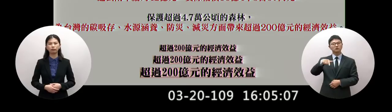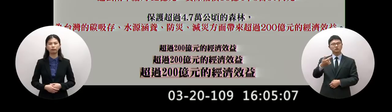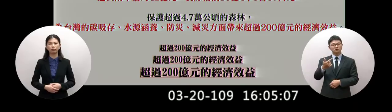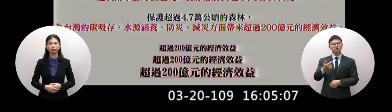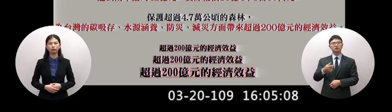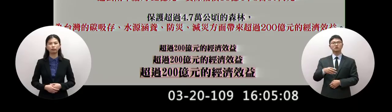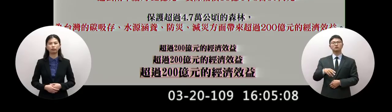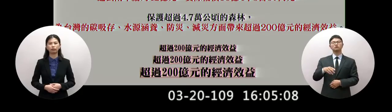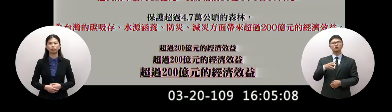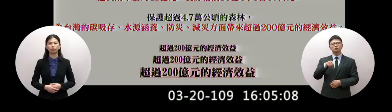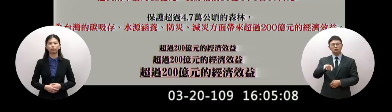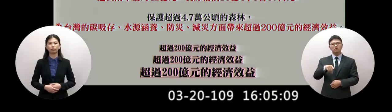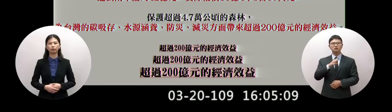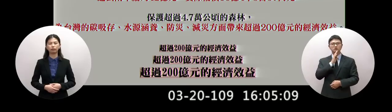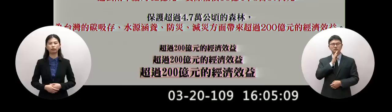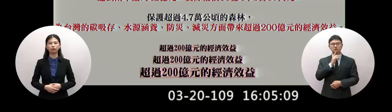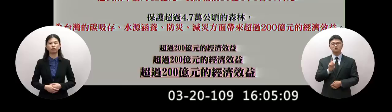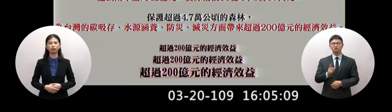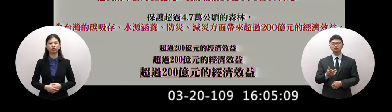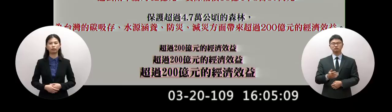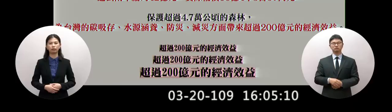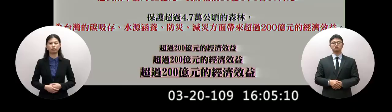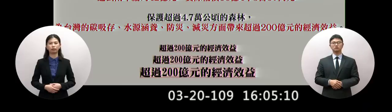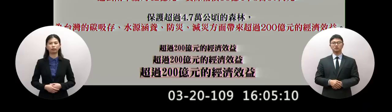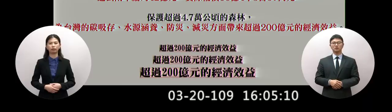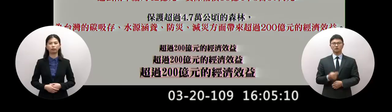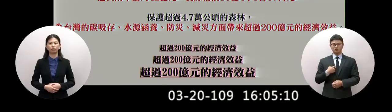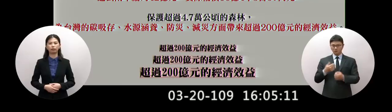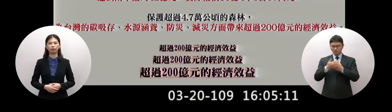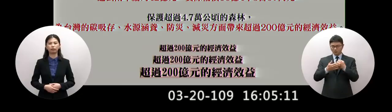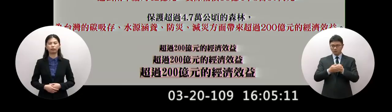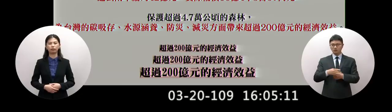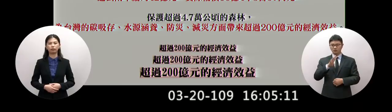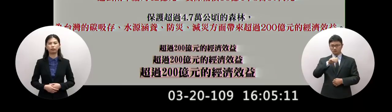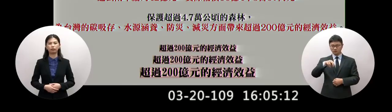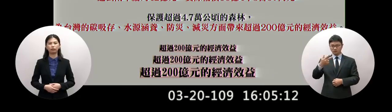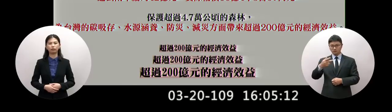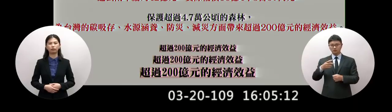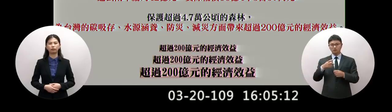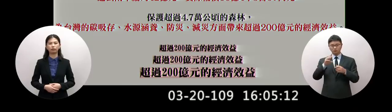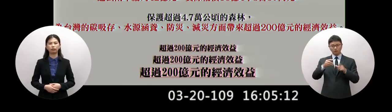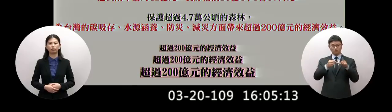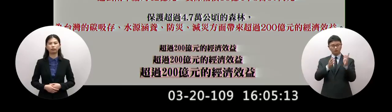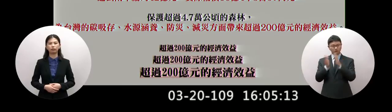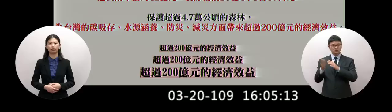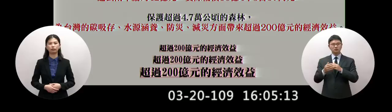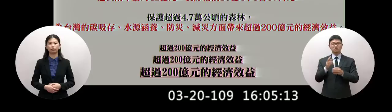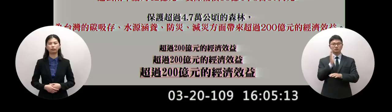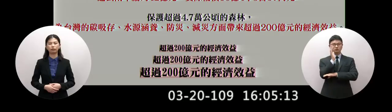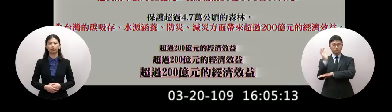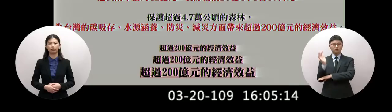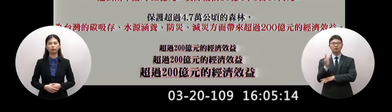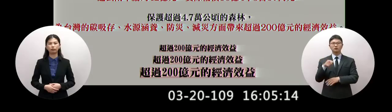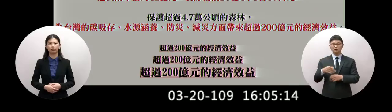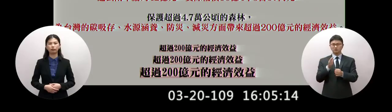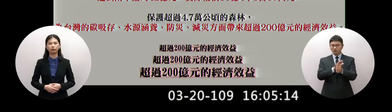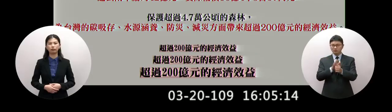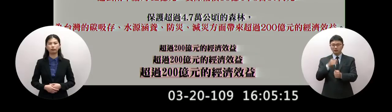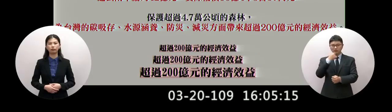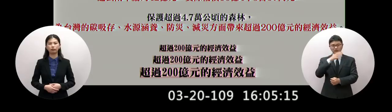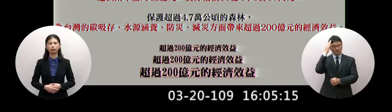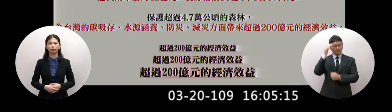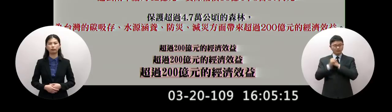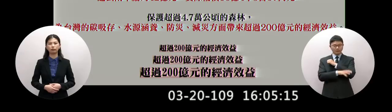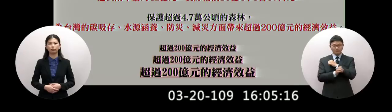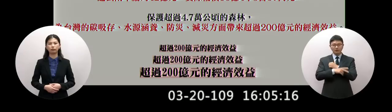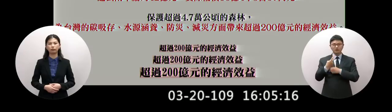16亿4567万，而这个金额我们保护超过了4.7万公顷的森林，为台湾的碳吸存、水源